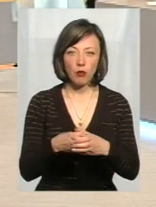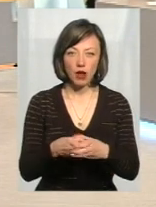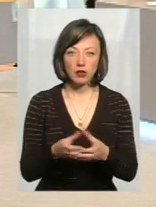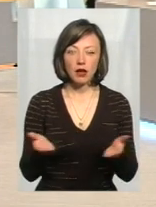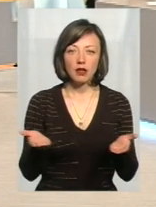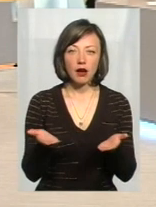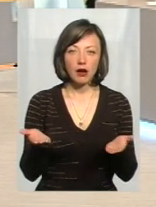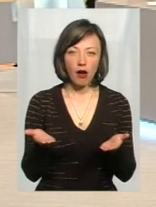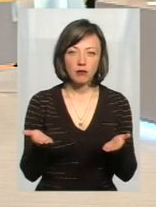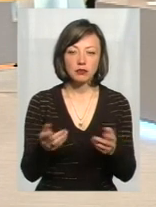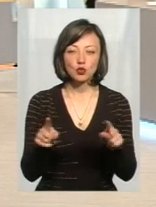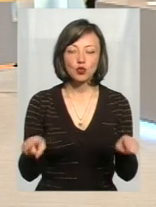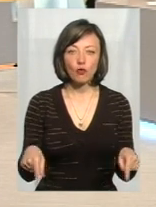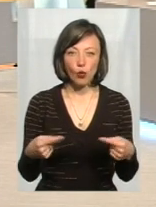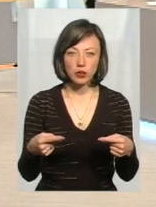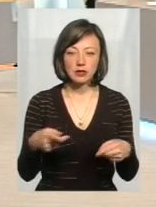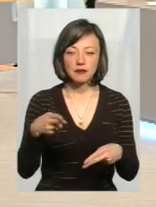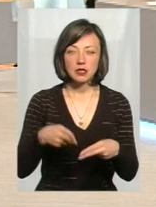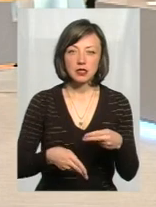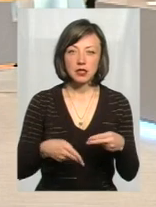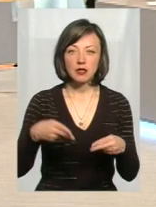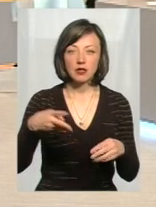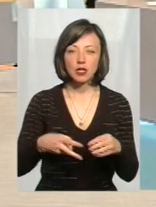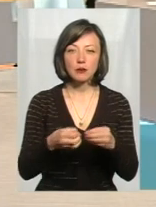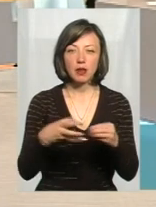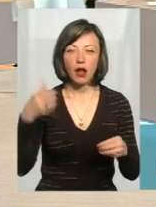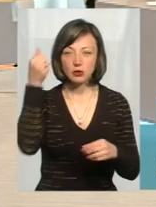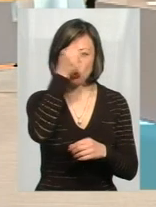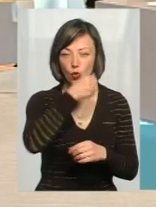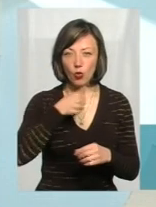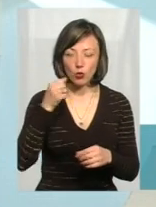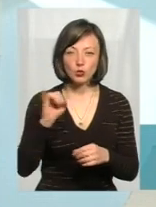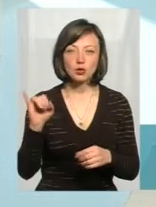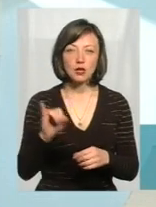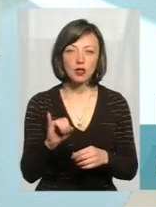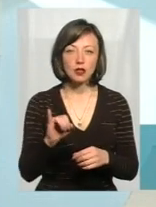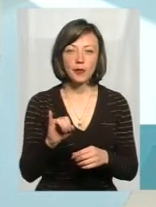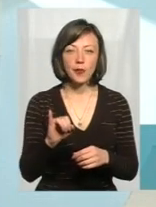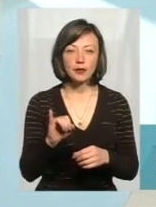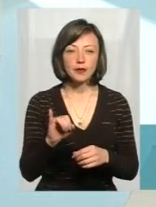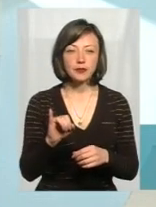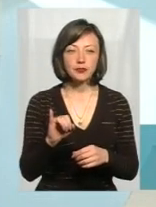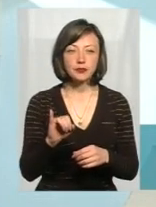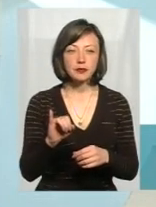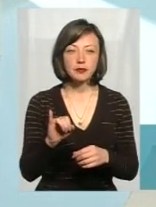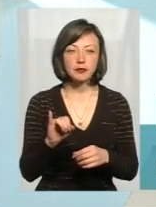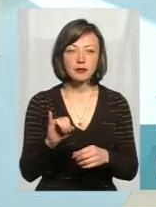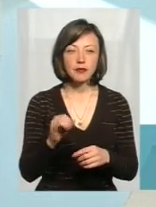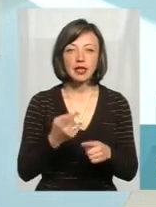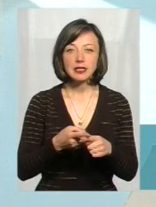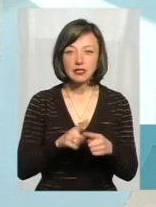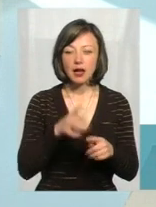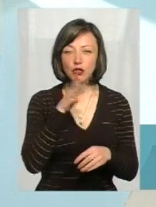яка утворена у кінці 2015 року, і хоча вже це є певний